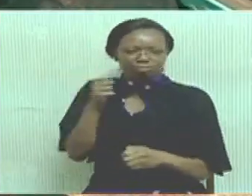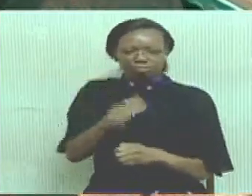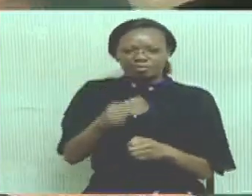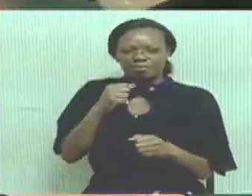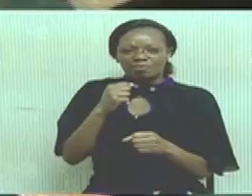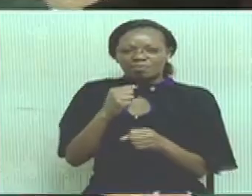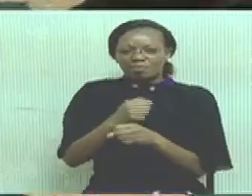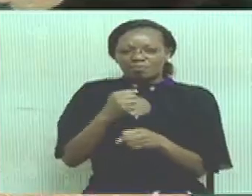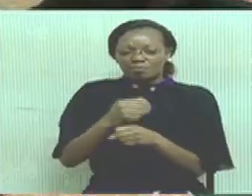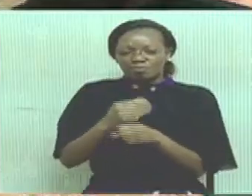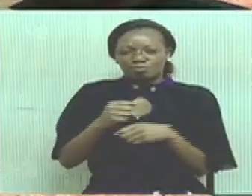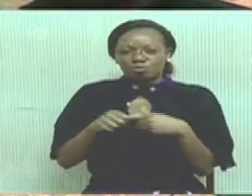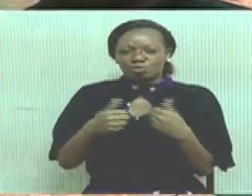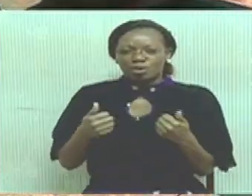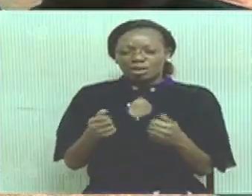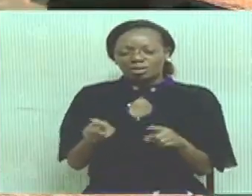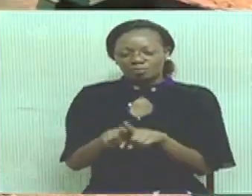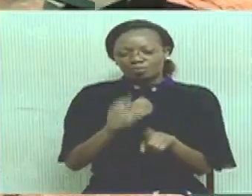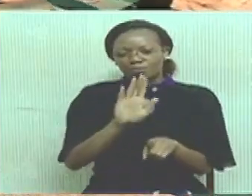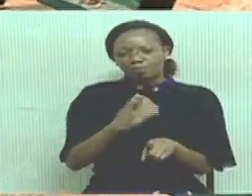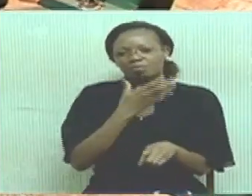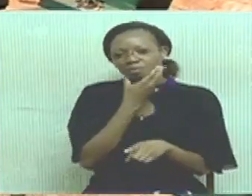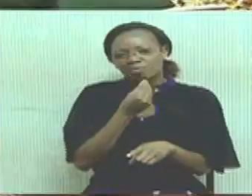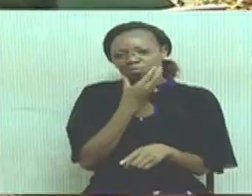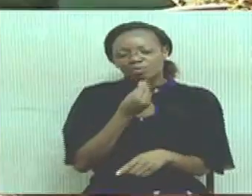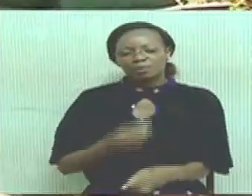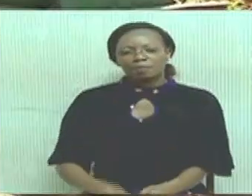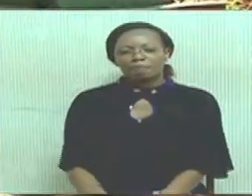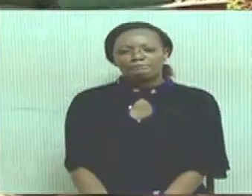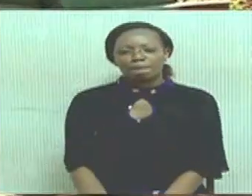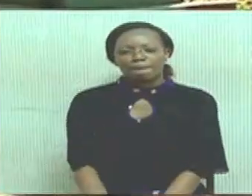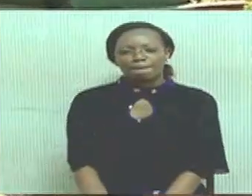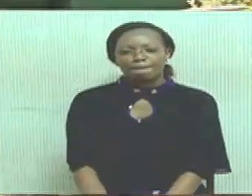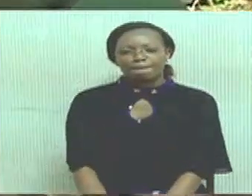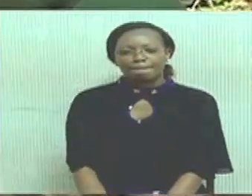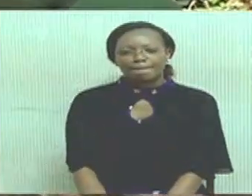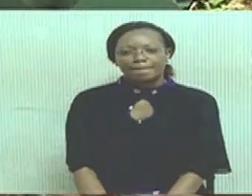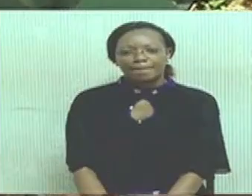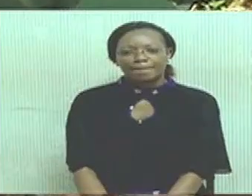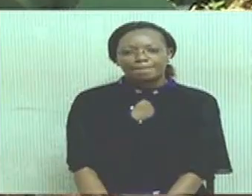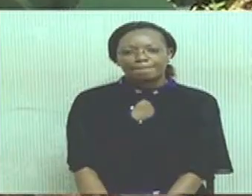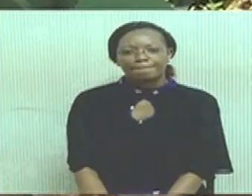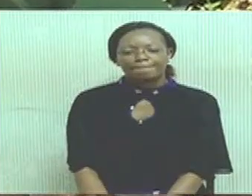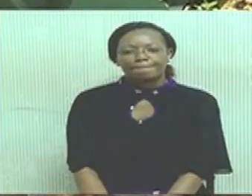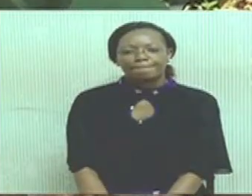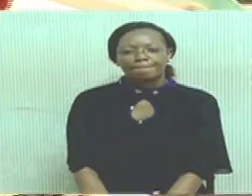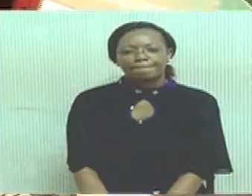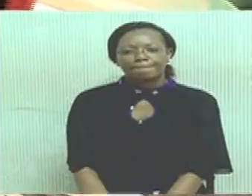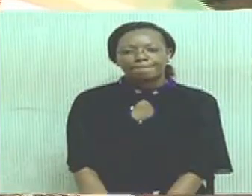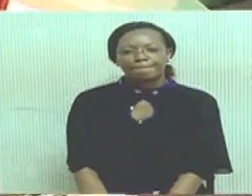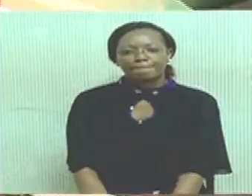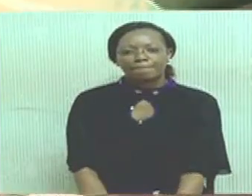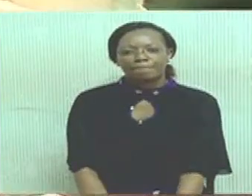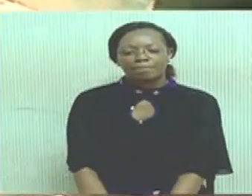kutumia ndani ya mashine. Ukimaliza kufunga vizuri, akisha chopa yako na uongeze kasi jinsi unavyotaka.